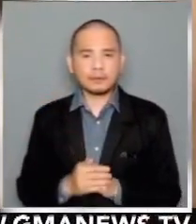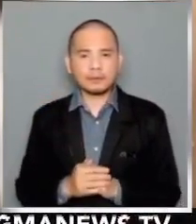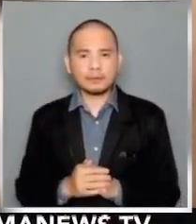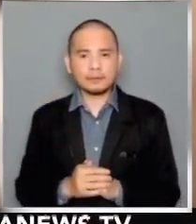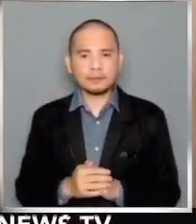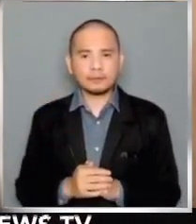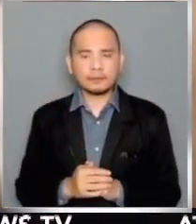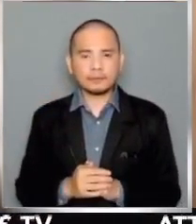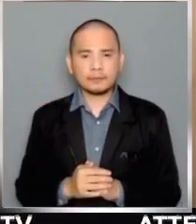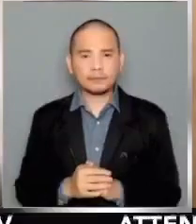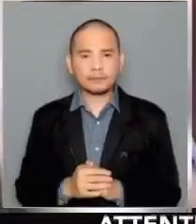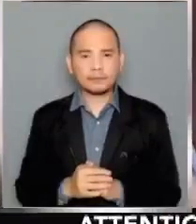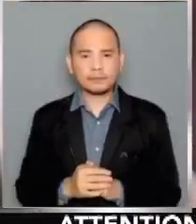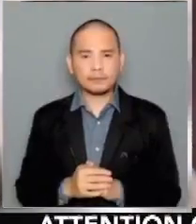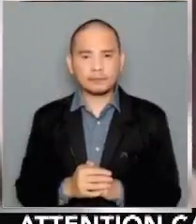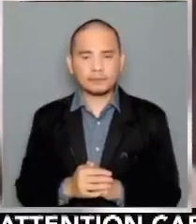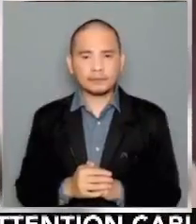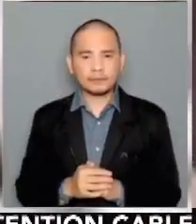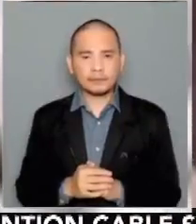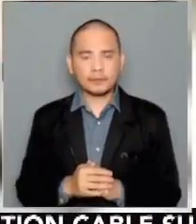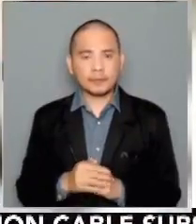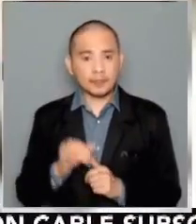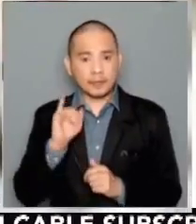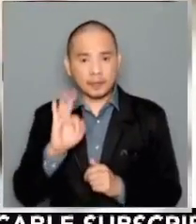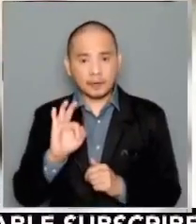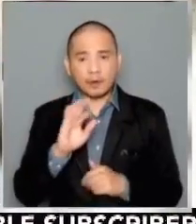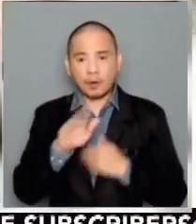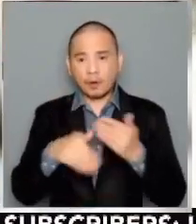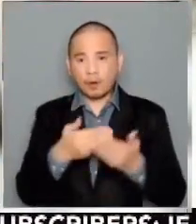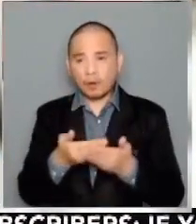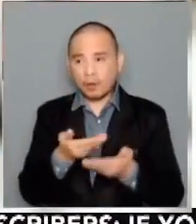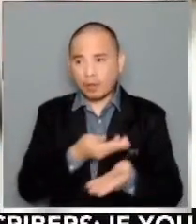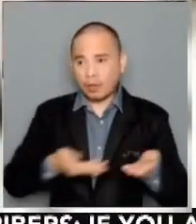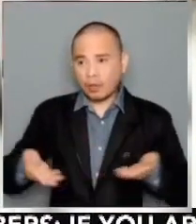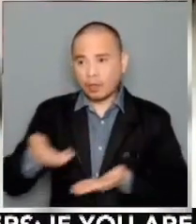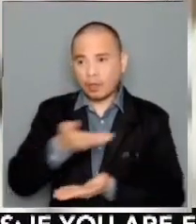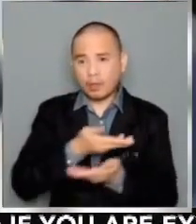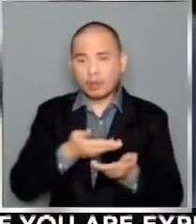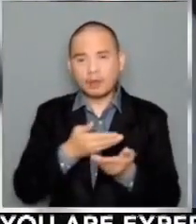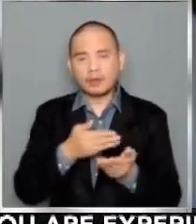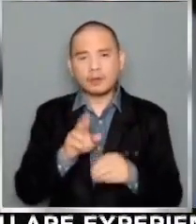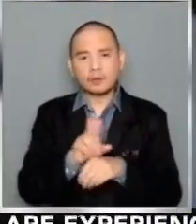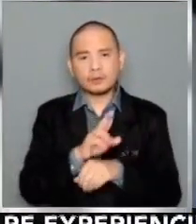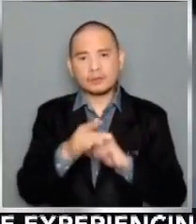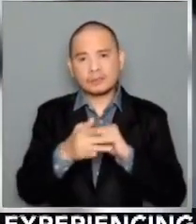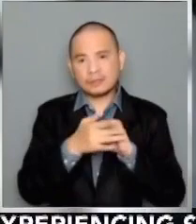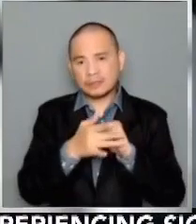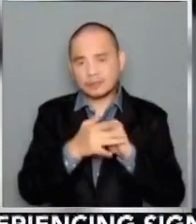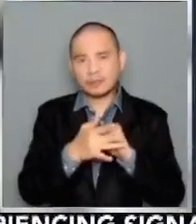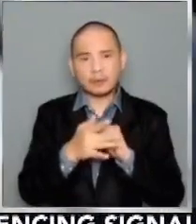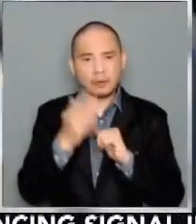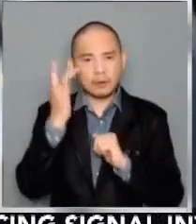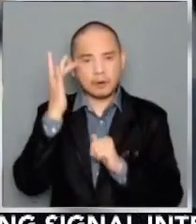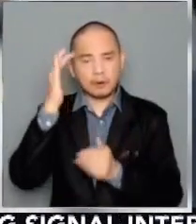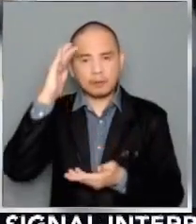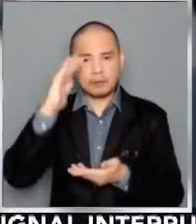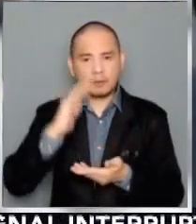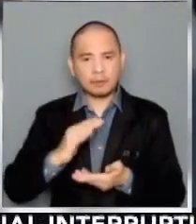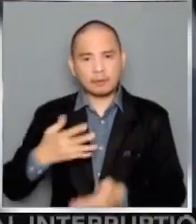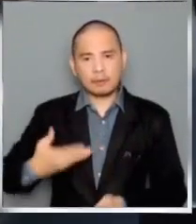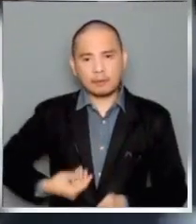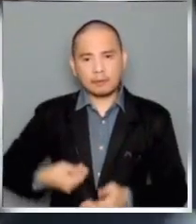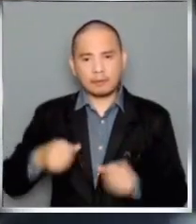din daw kung digital na ang mga transaksyon para mabawasan ang korupsyon. Sandra Aguinaldo,